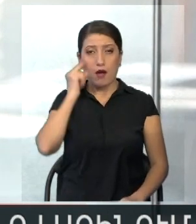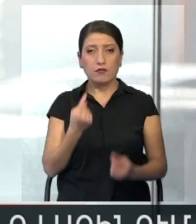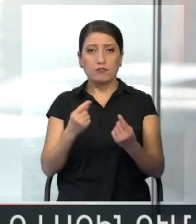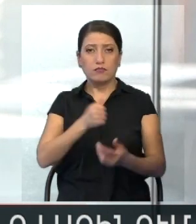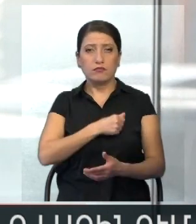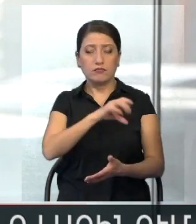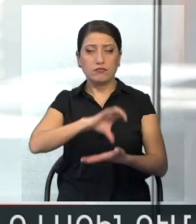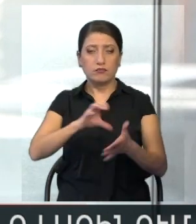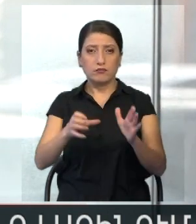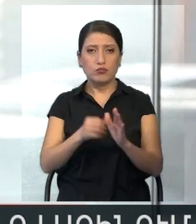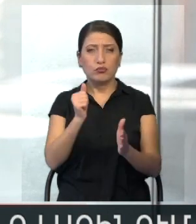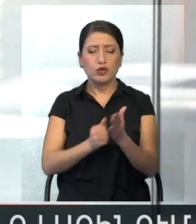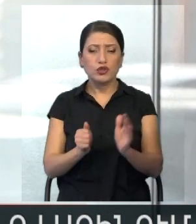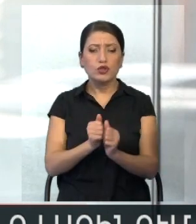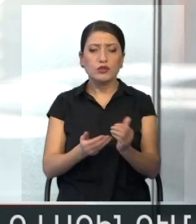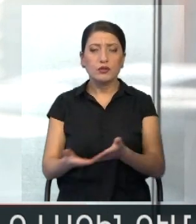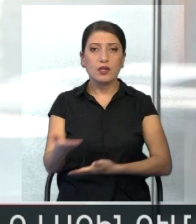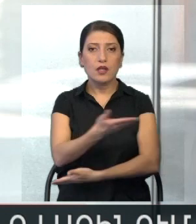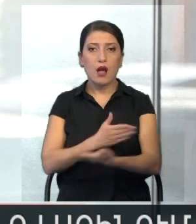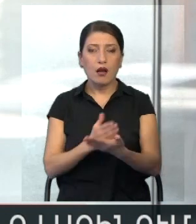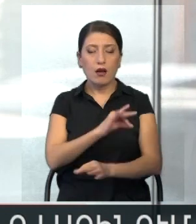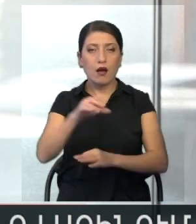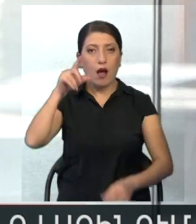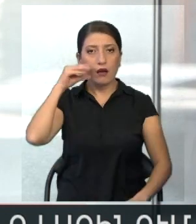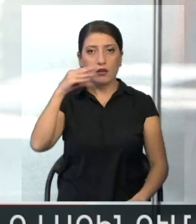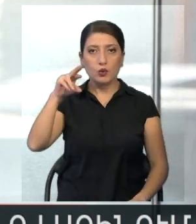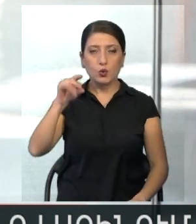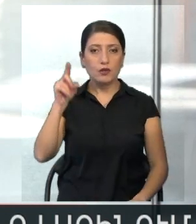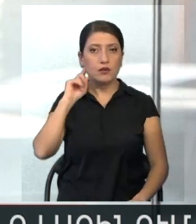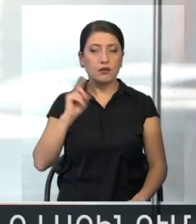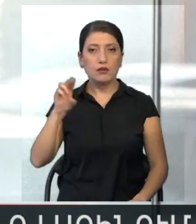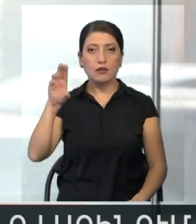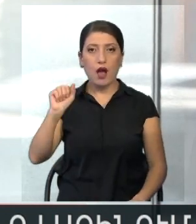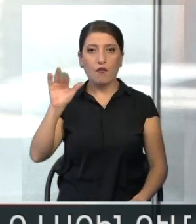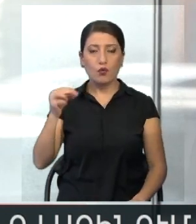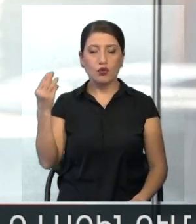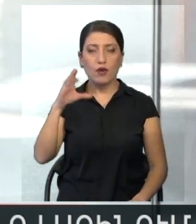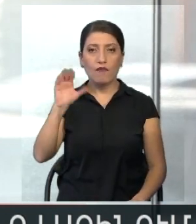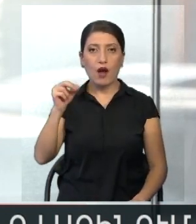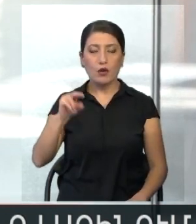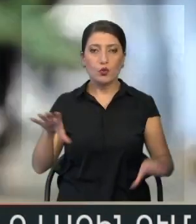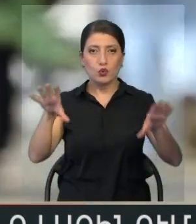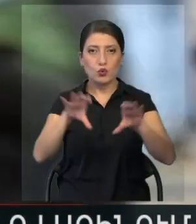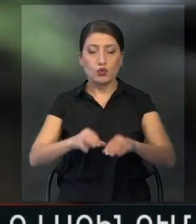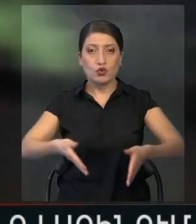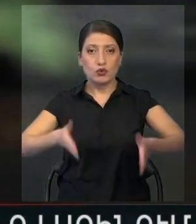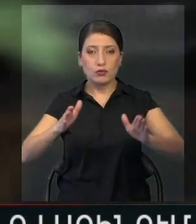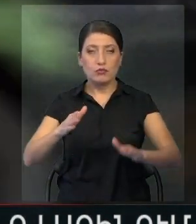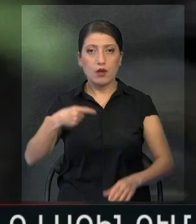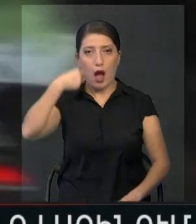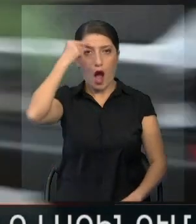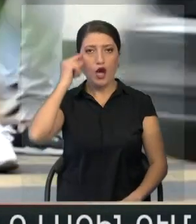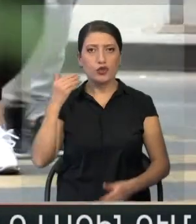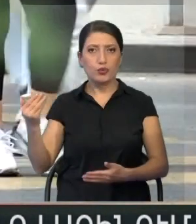ու քննարկում այն քարտեզը, ըստ որի հայկական Սյունիքի, Գեղարքունիքի, Տավուշի, Վայոց ձորի մարզերի մեծ մասը իրենցն